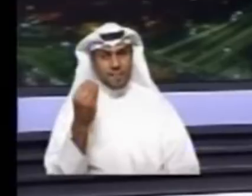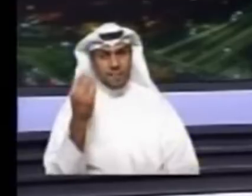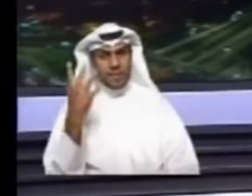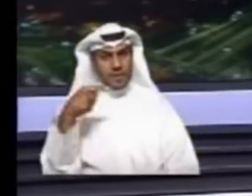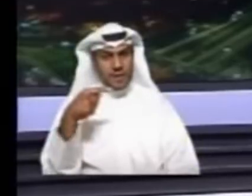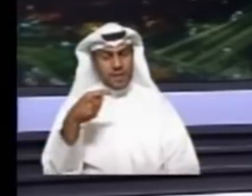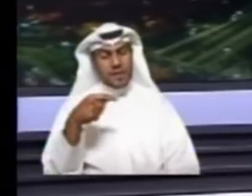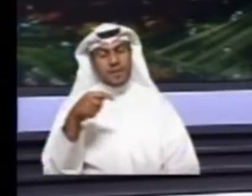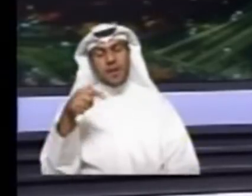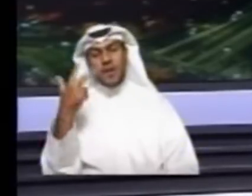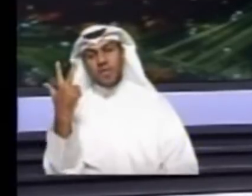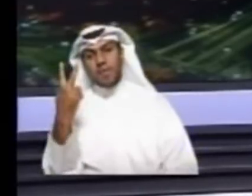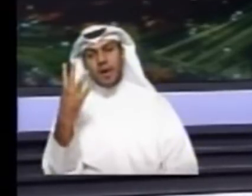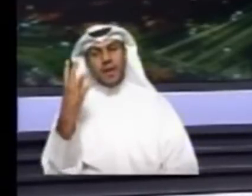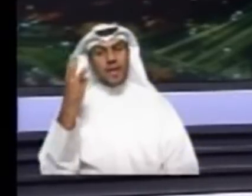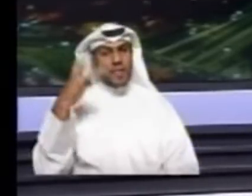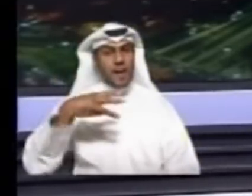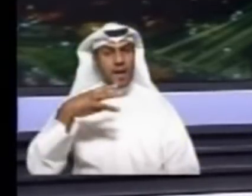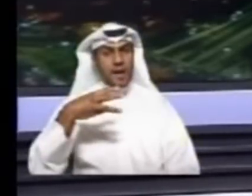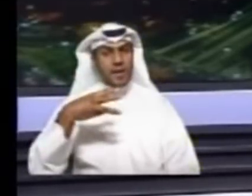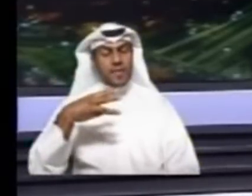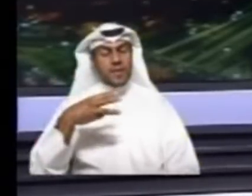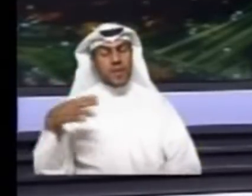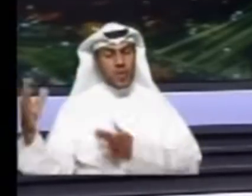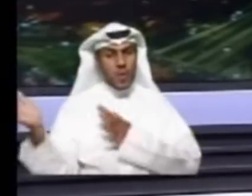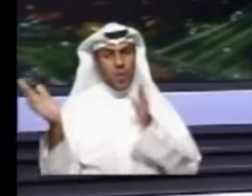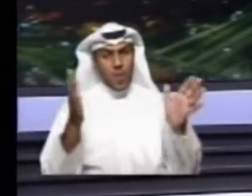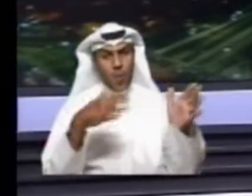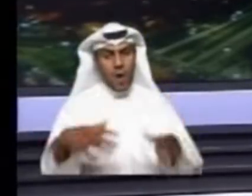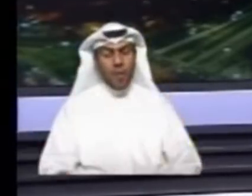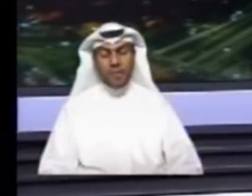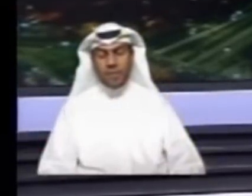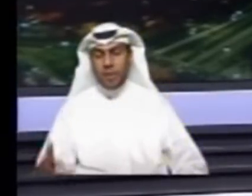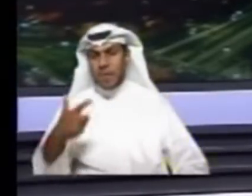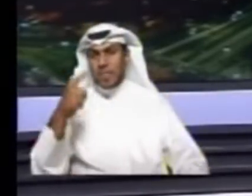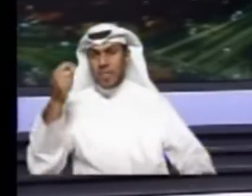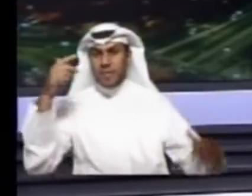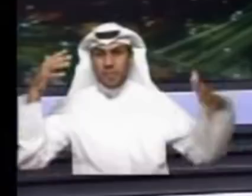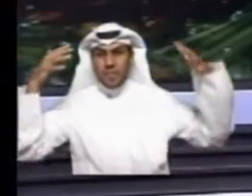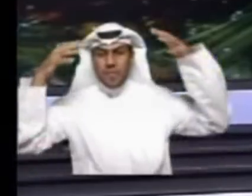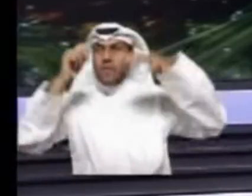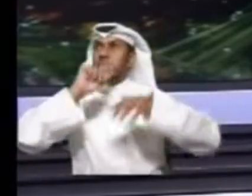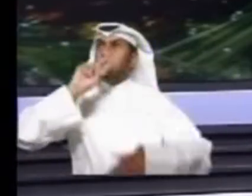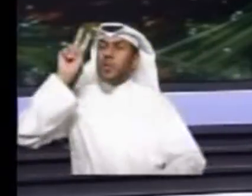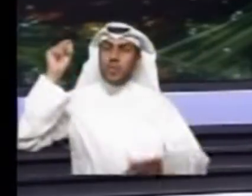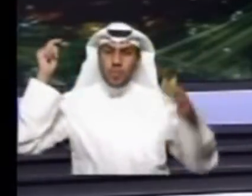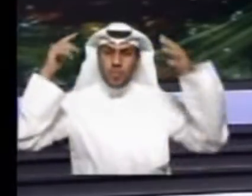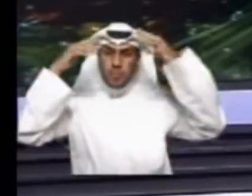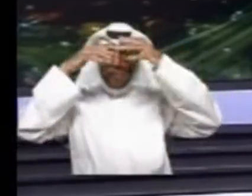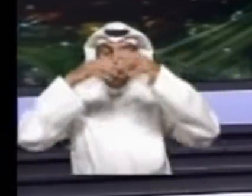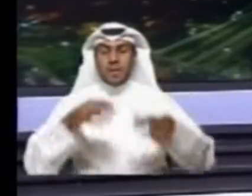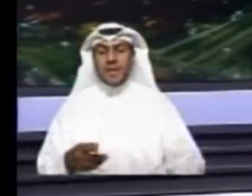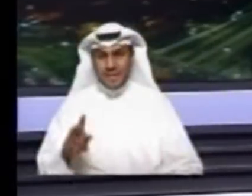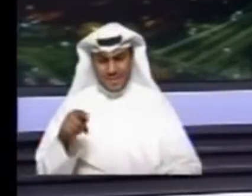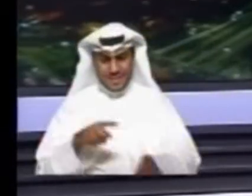الى 38 م في الساعه ايضا تظهر بعض السحب العاليه المتفرقه على بعض المناطق متوقع خلال الساعات القليله